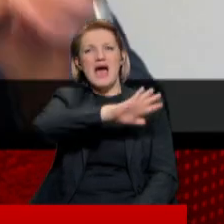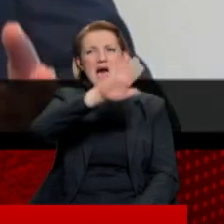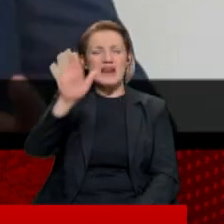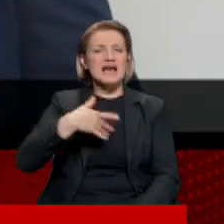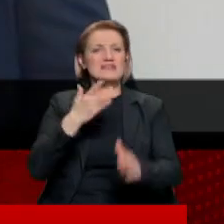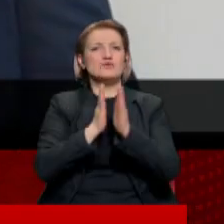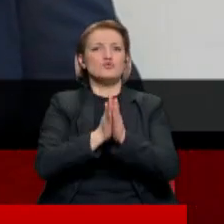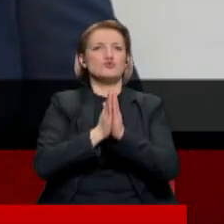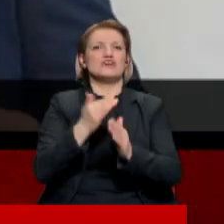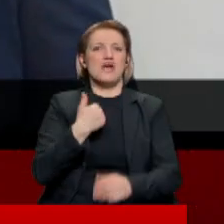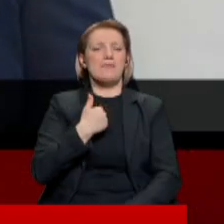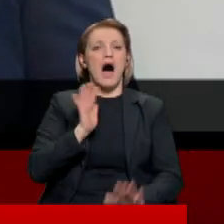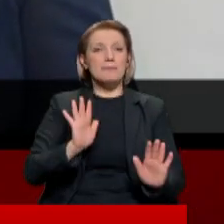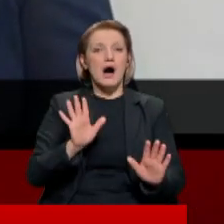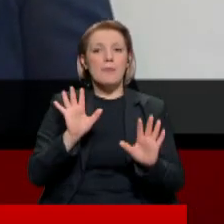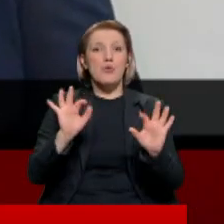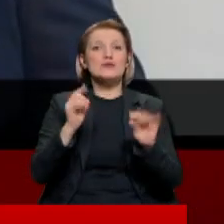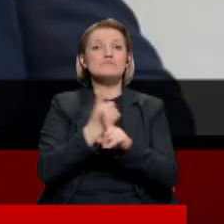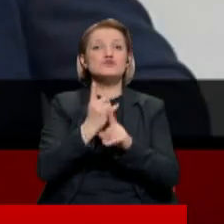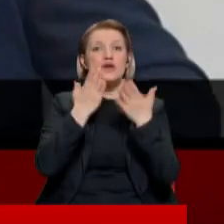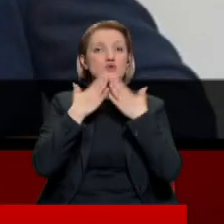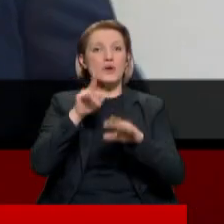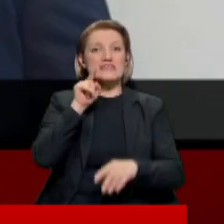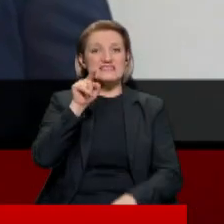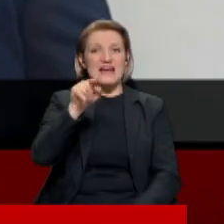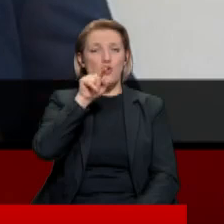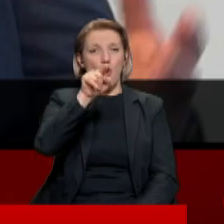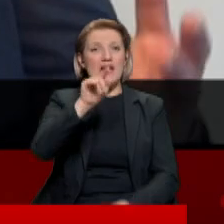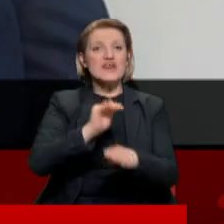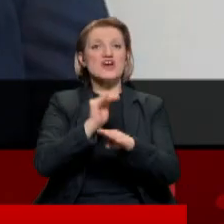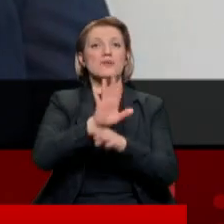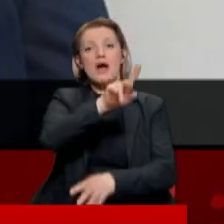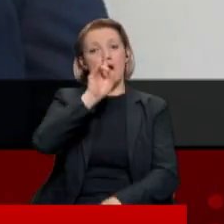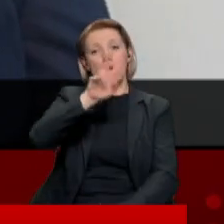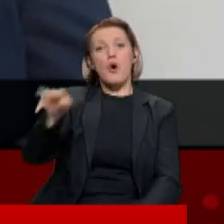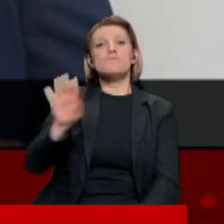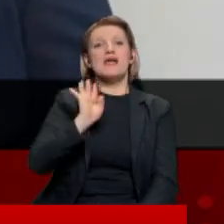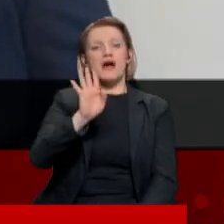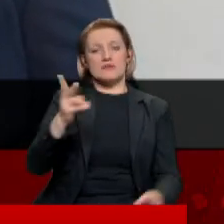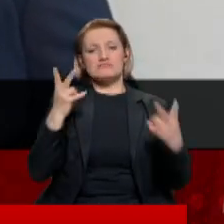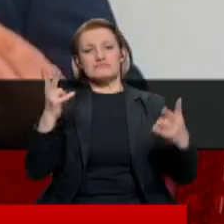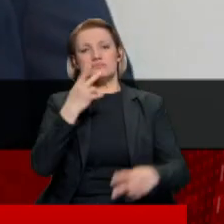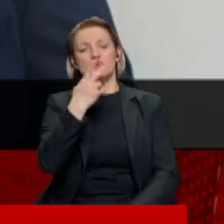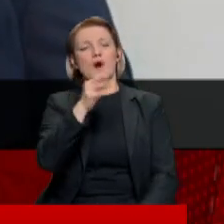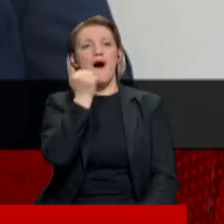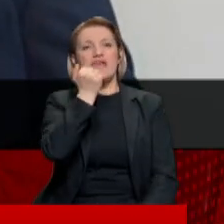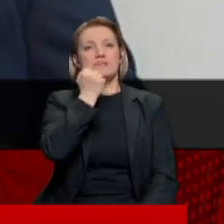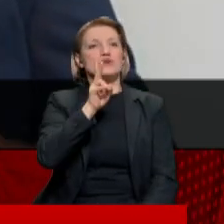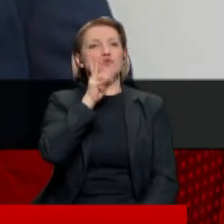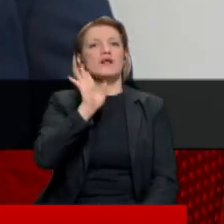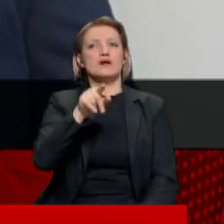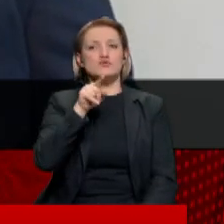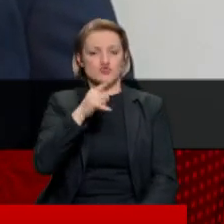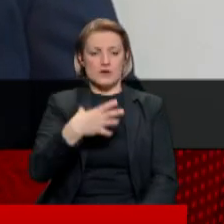Herkesten de özür dileyeceğim. Ama yok böyle bir şey. Sen orada yaşamadan oradan ahkam kesiyorsun. Ayıptır, günahtır.